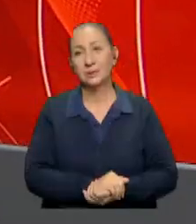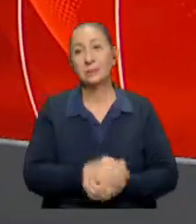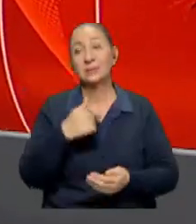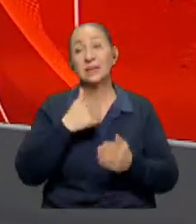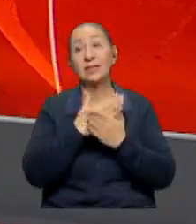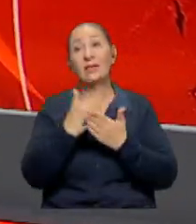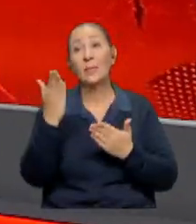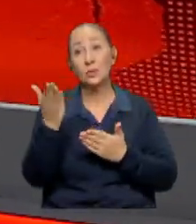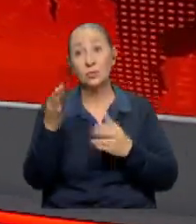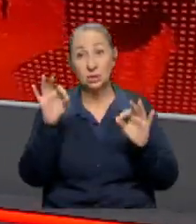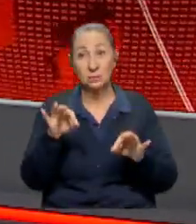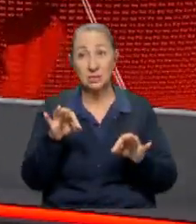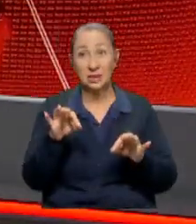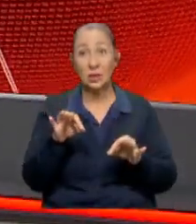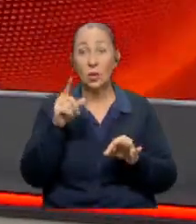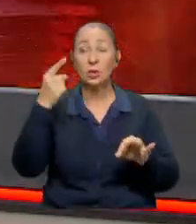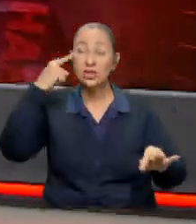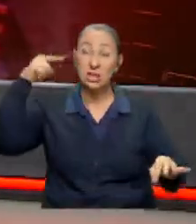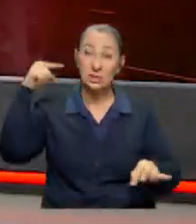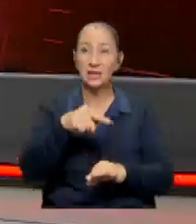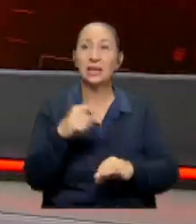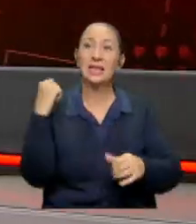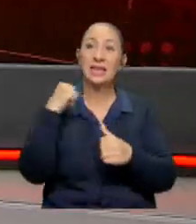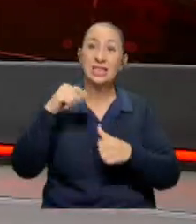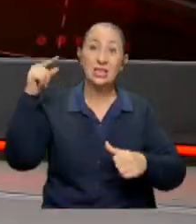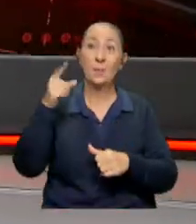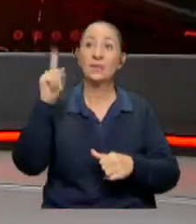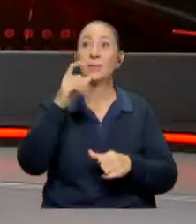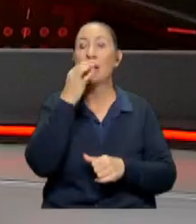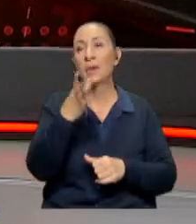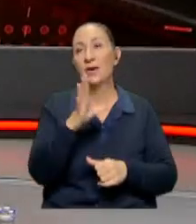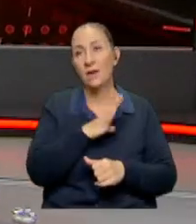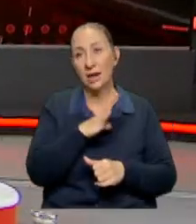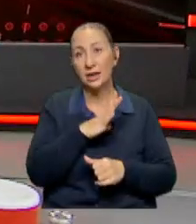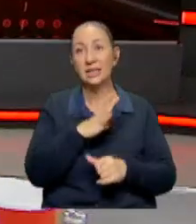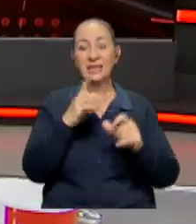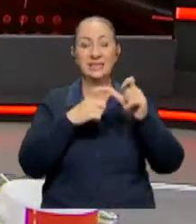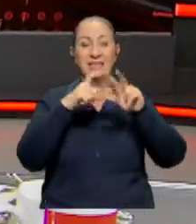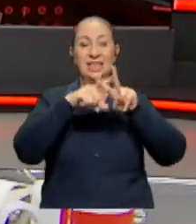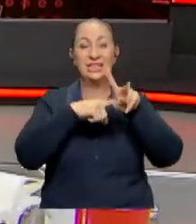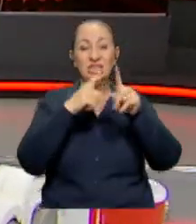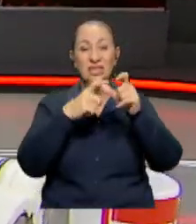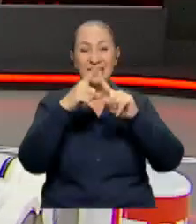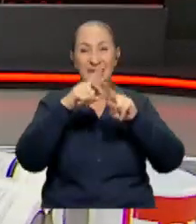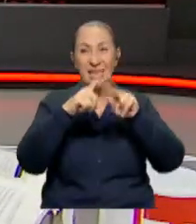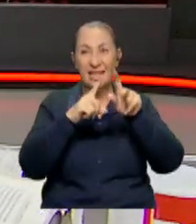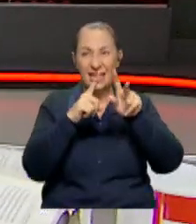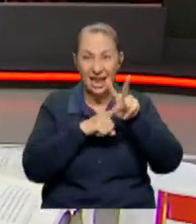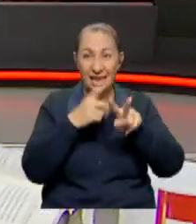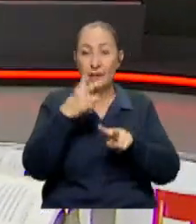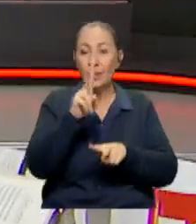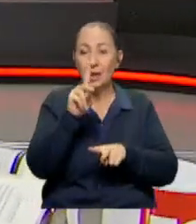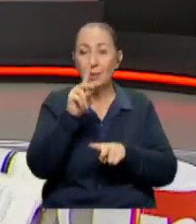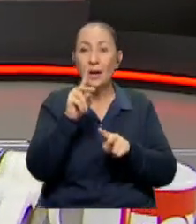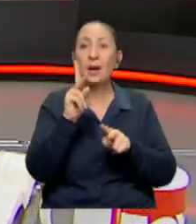Biz de devam ediyoruz şimdi. O şimşekleri yine çaktırabilecek başka bir haber var sırada. Sayıştay 2021 yılı denetim